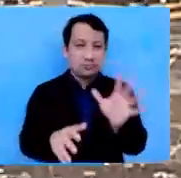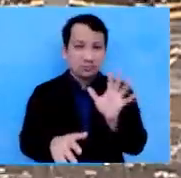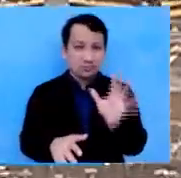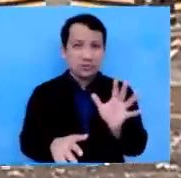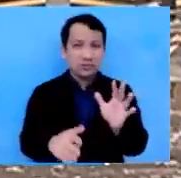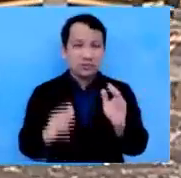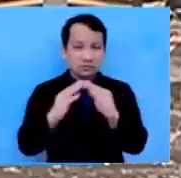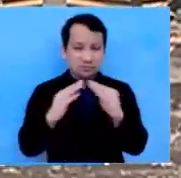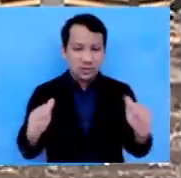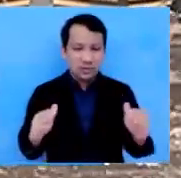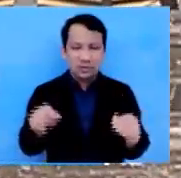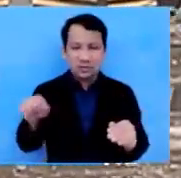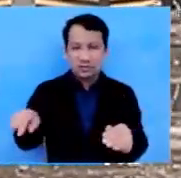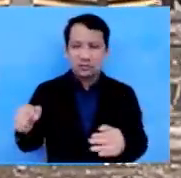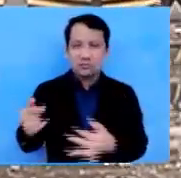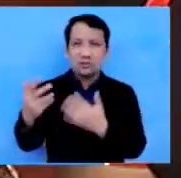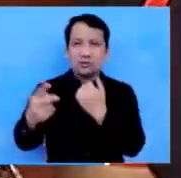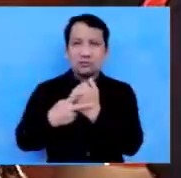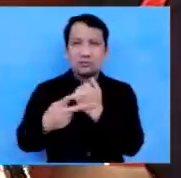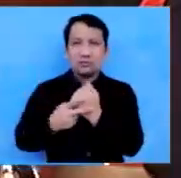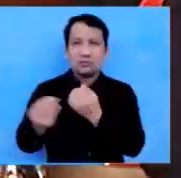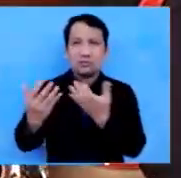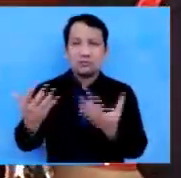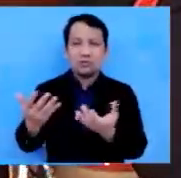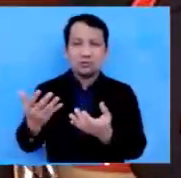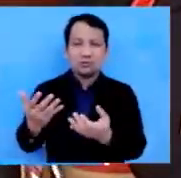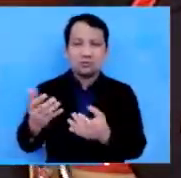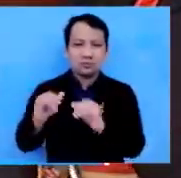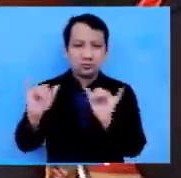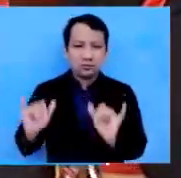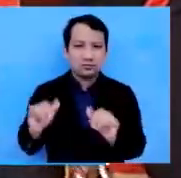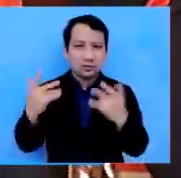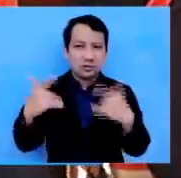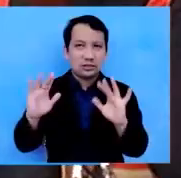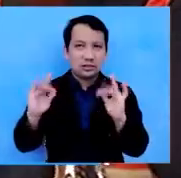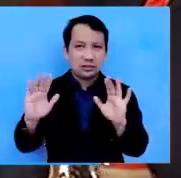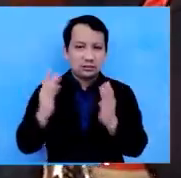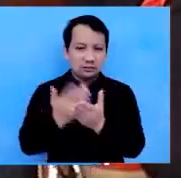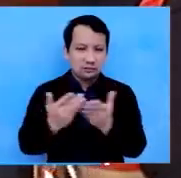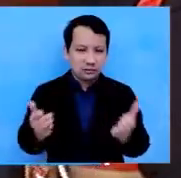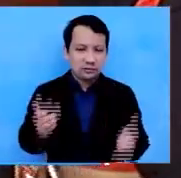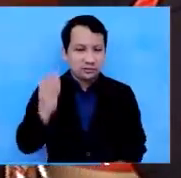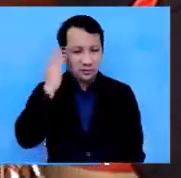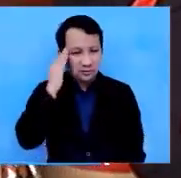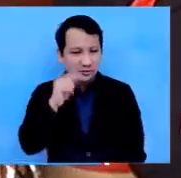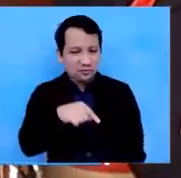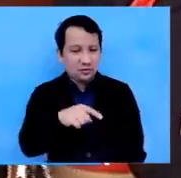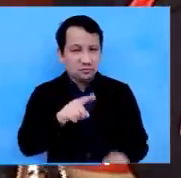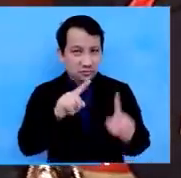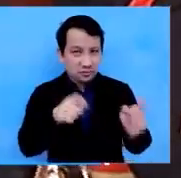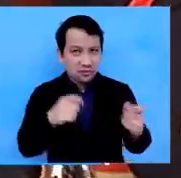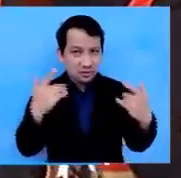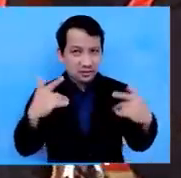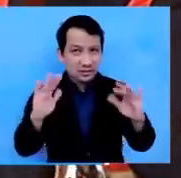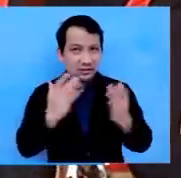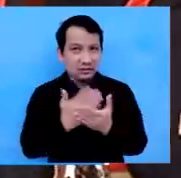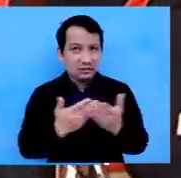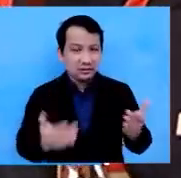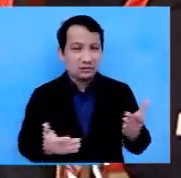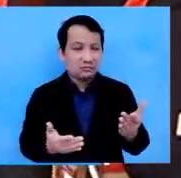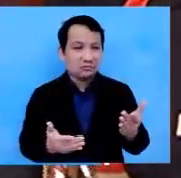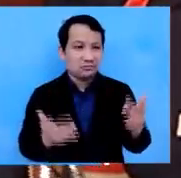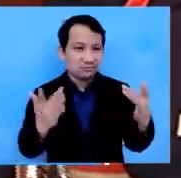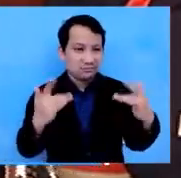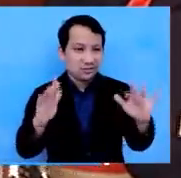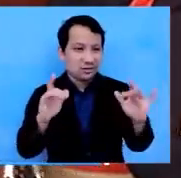din ang isang cold storage facility. Actually mga light materials. Alam natin pag pinag-usapan light materials,